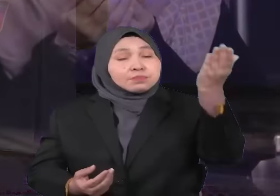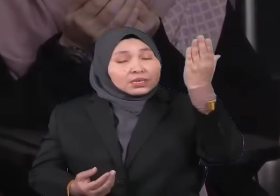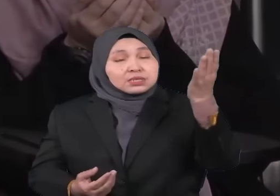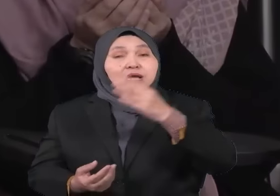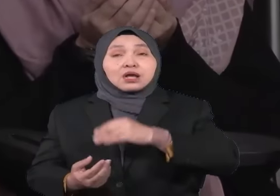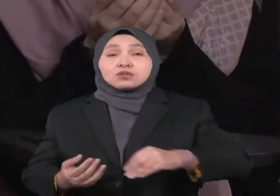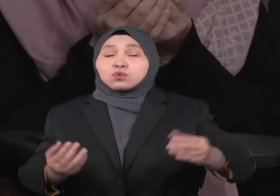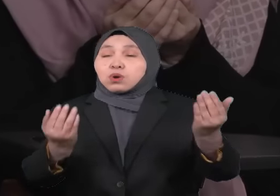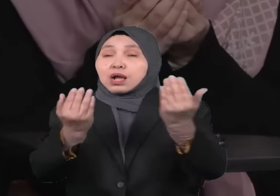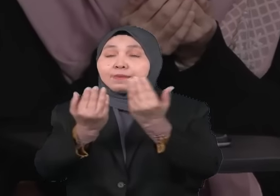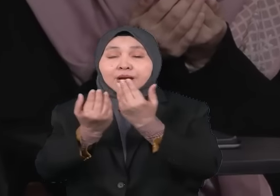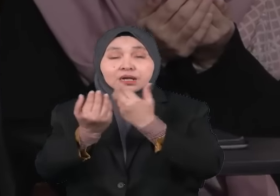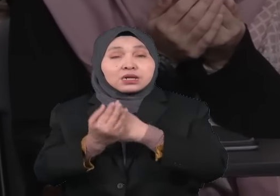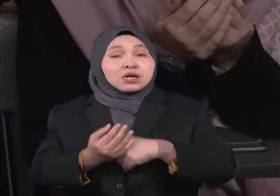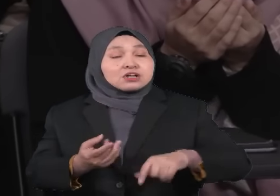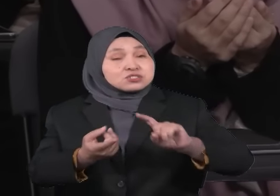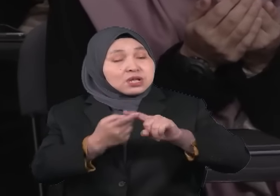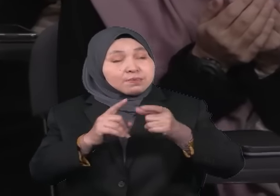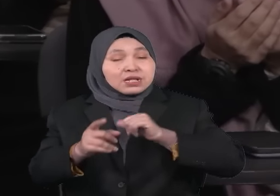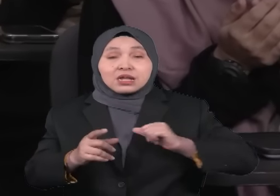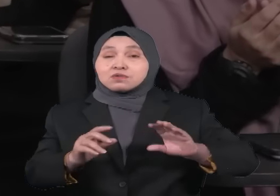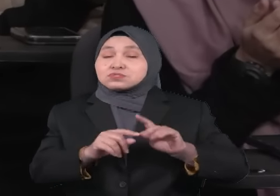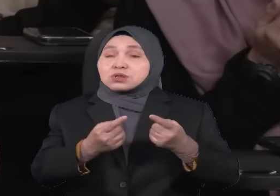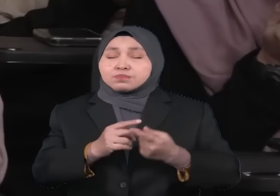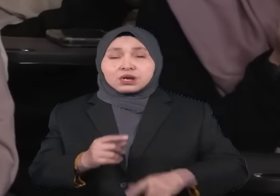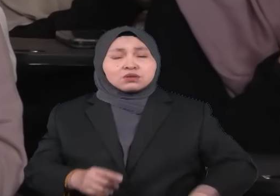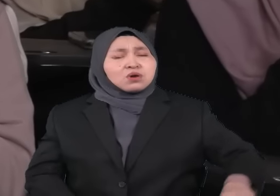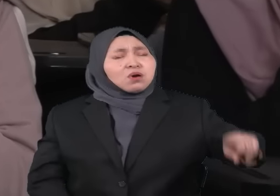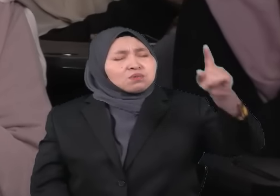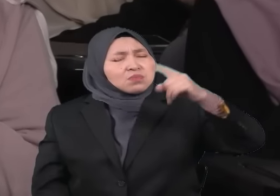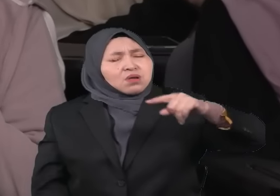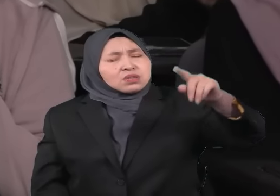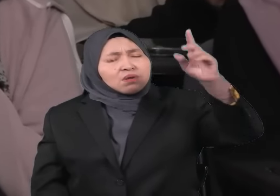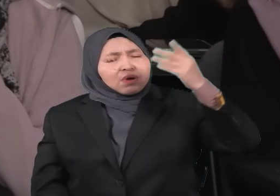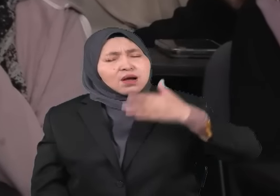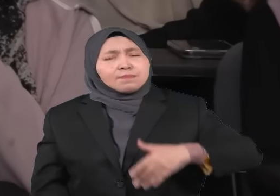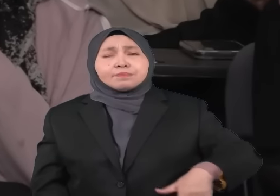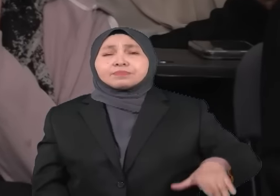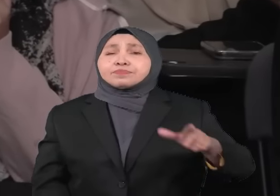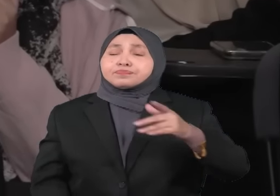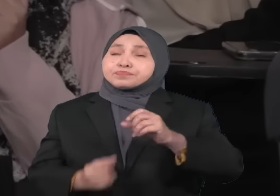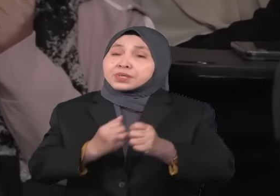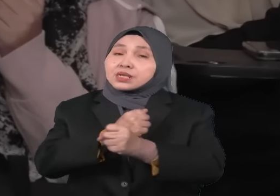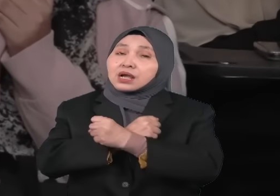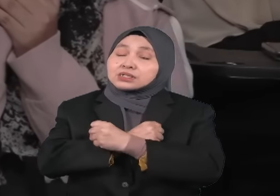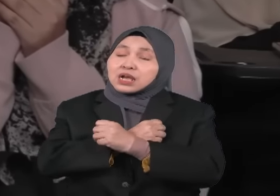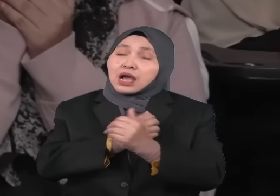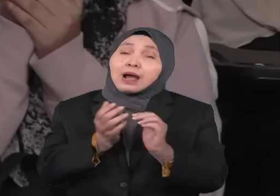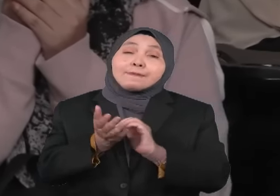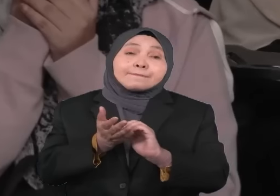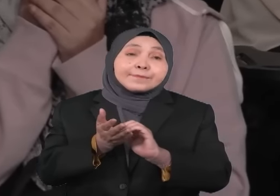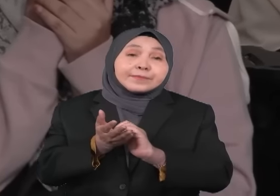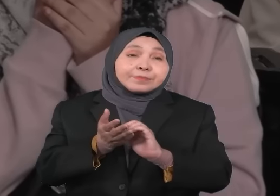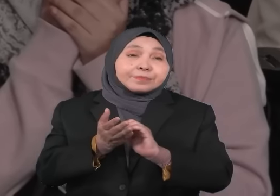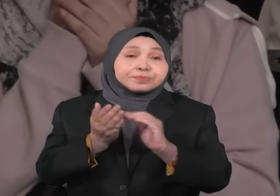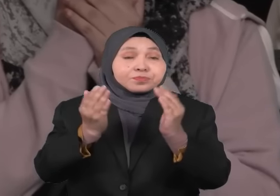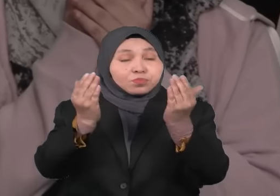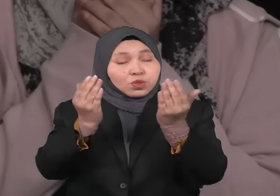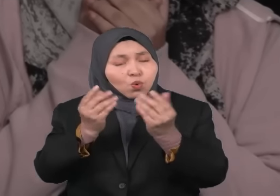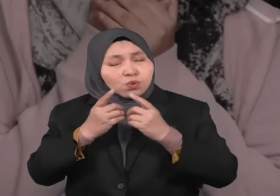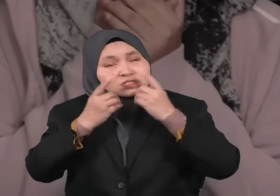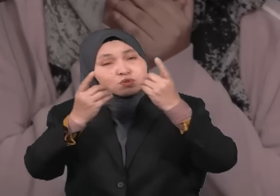wa ala alihi wa sahbihi ajma'in. Allahumma ya Allah wa ya Rahman wa ya Rahim, ampunilah dosa-dosa kami yang